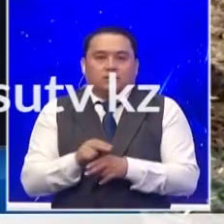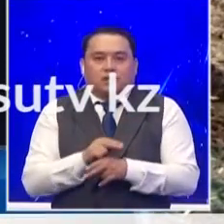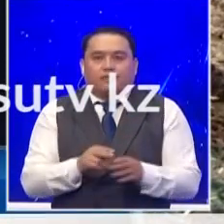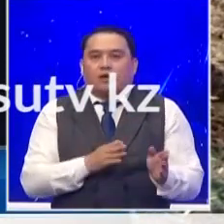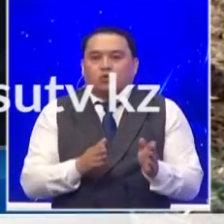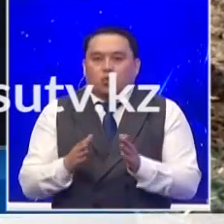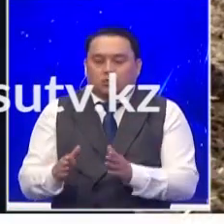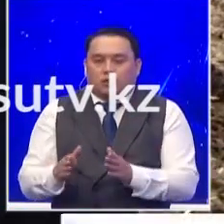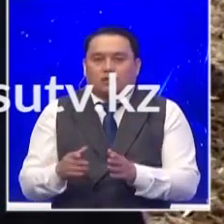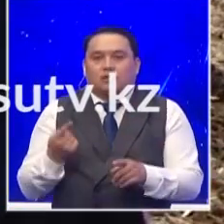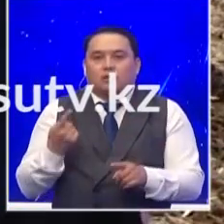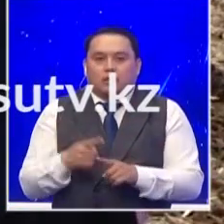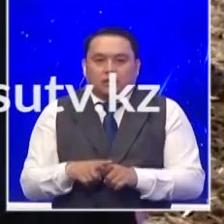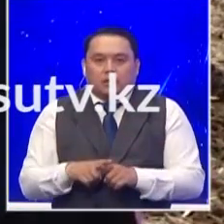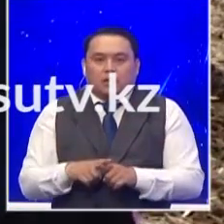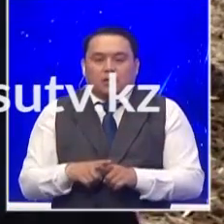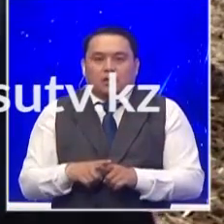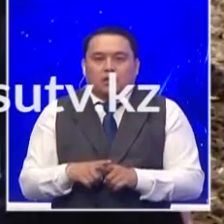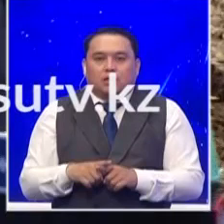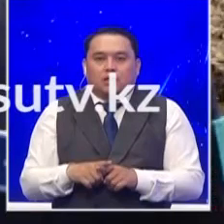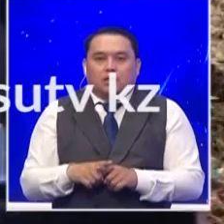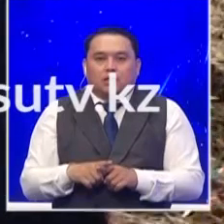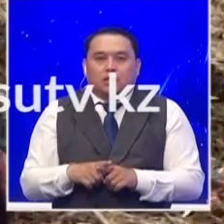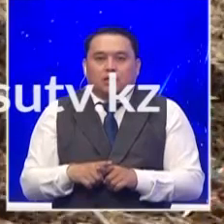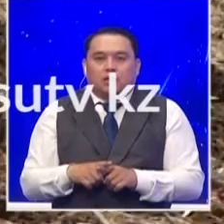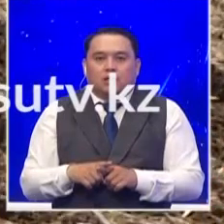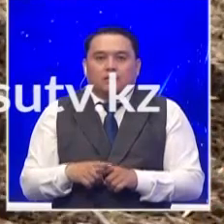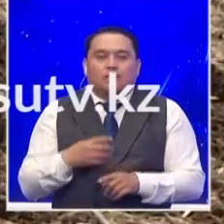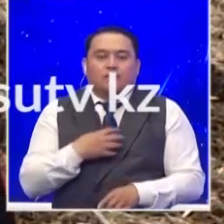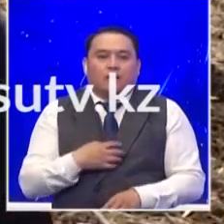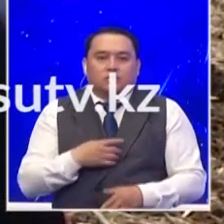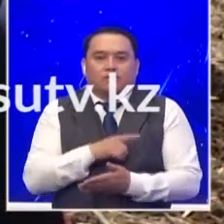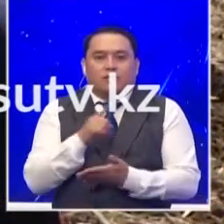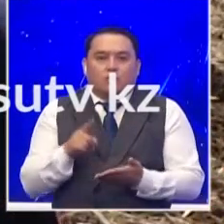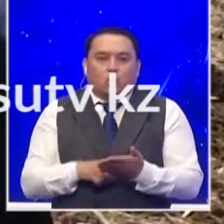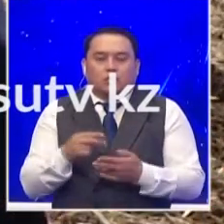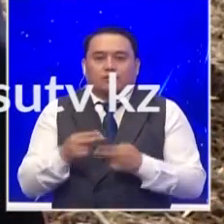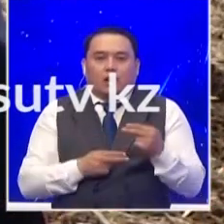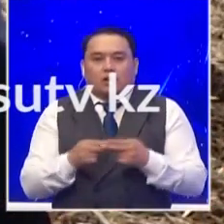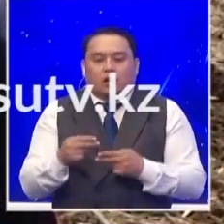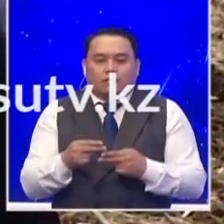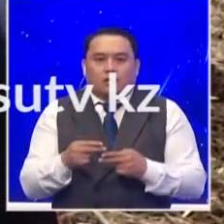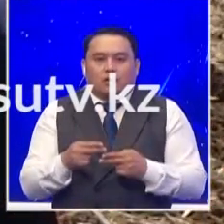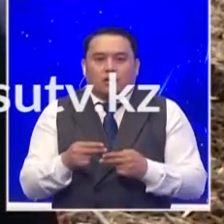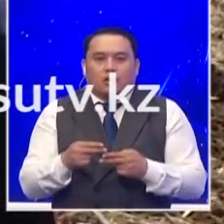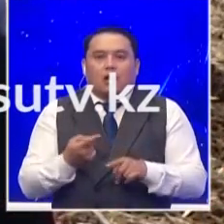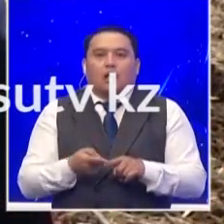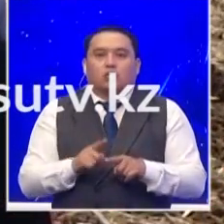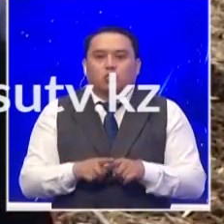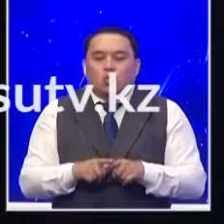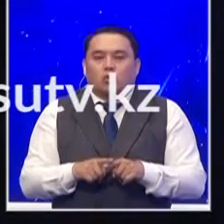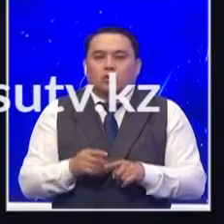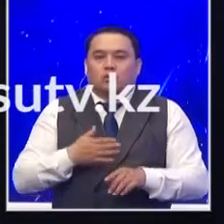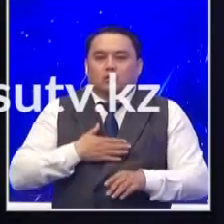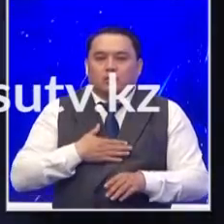состоянии техники, искоргасителей, а также немаловажный вопрос – это возведение минерализованных полос, ширина которой